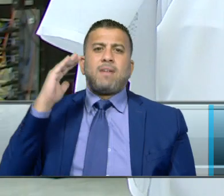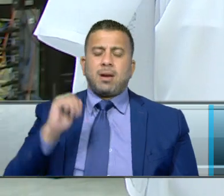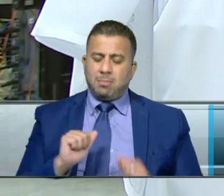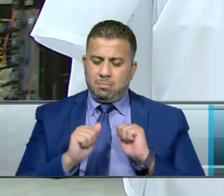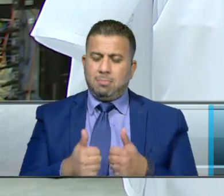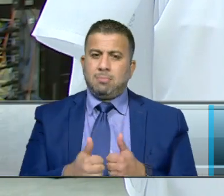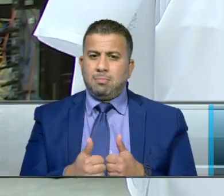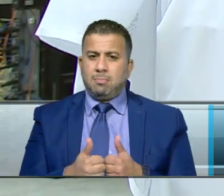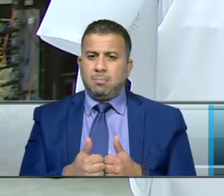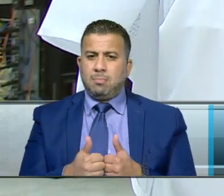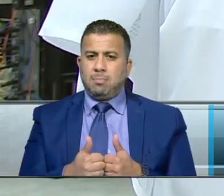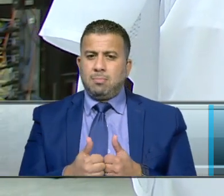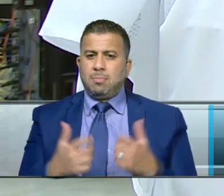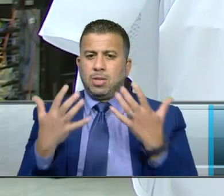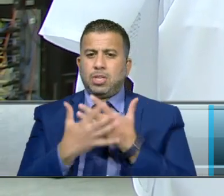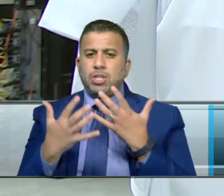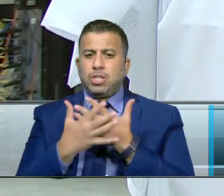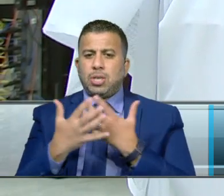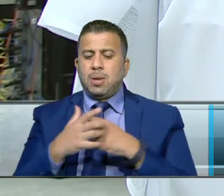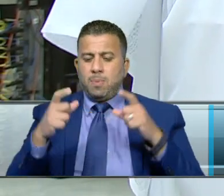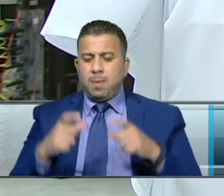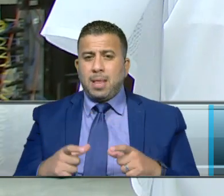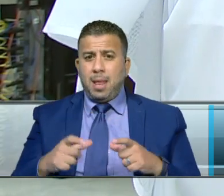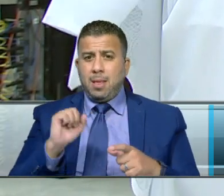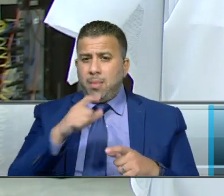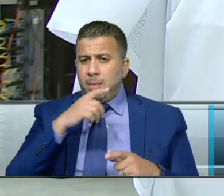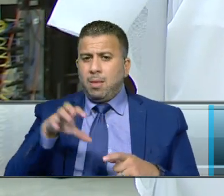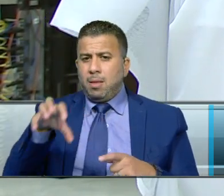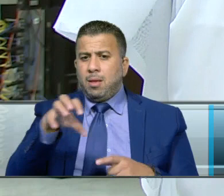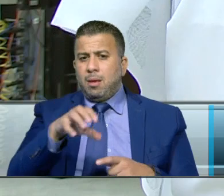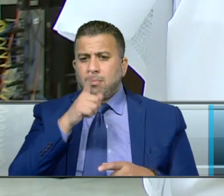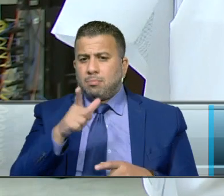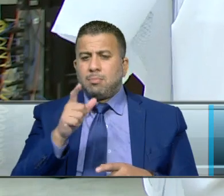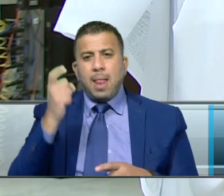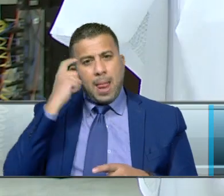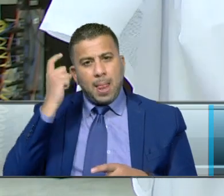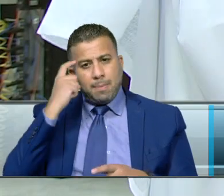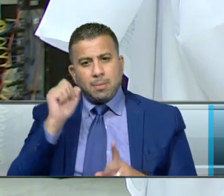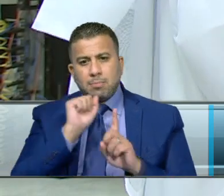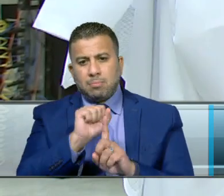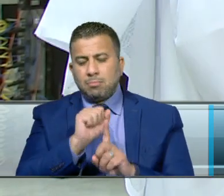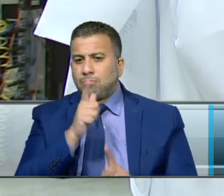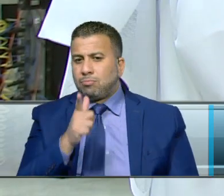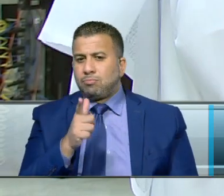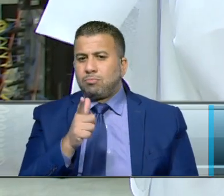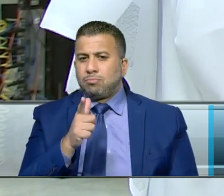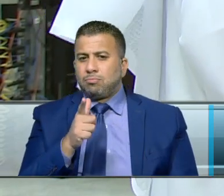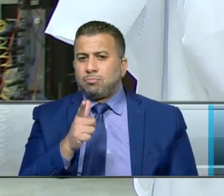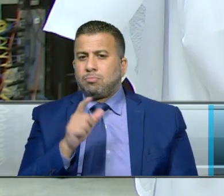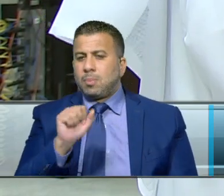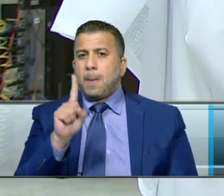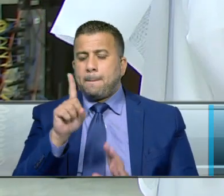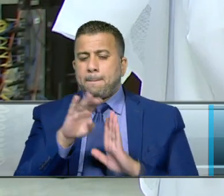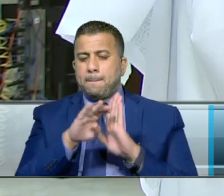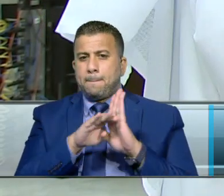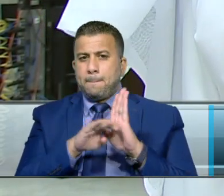شاركت شركات المياه الوطنية المحلية في وضع بعض المساقات العلمية لتخدم التحلية. فهذا